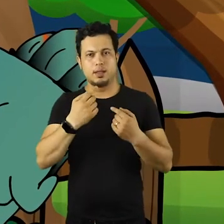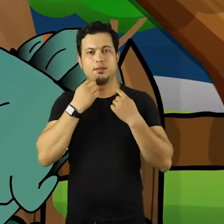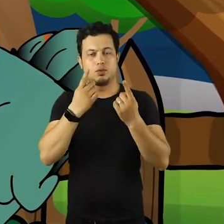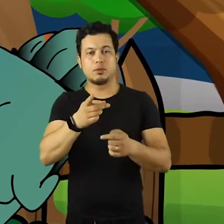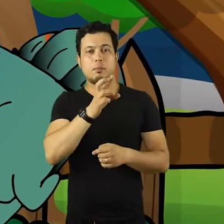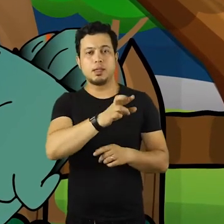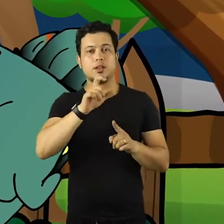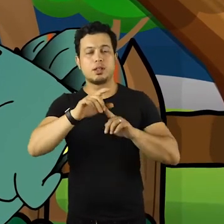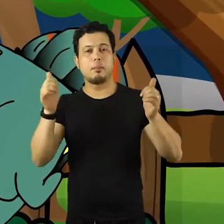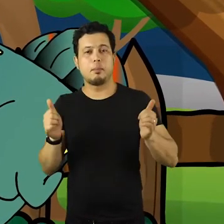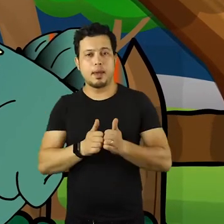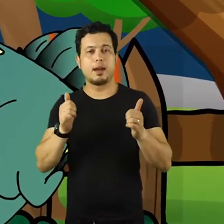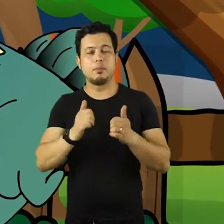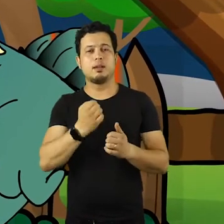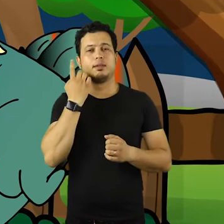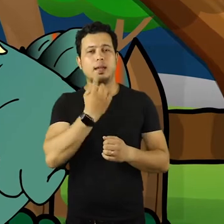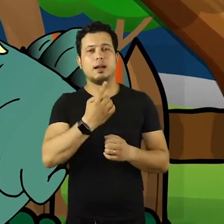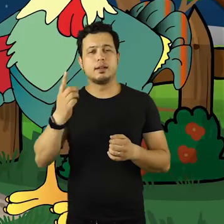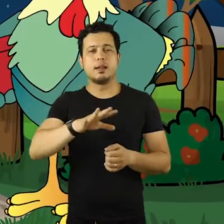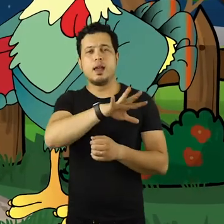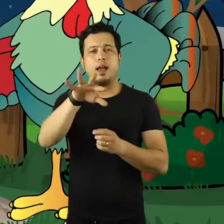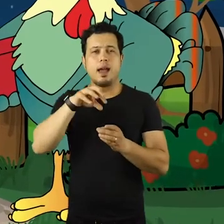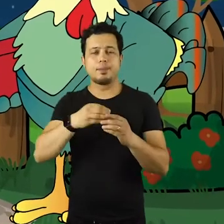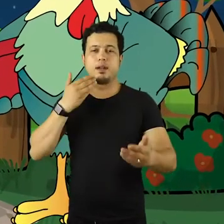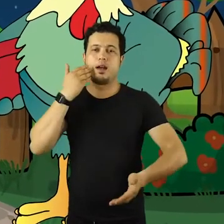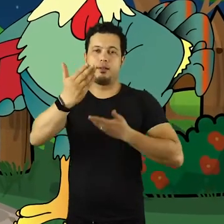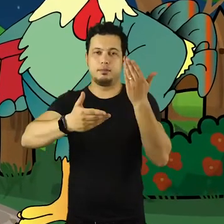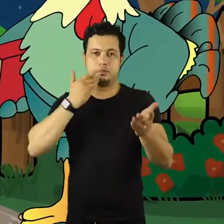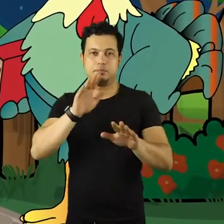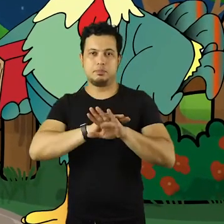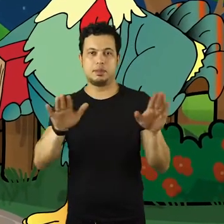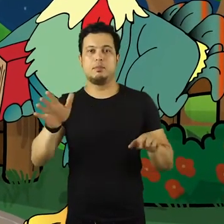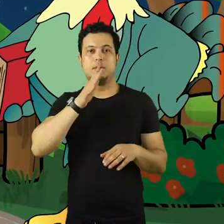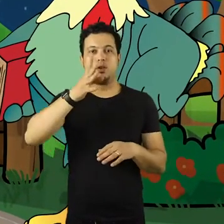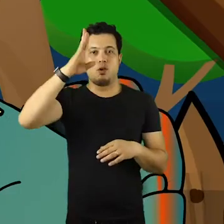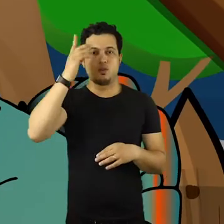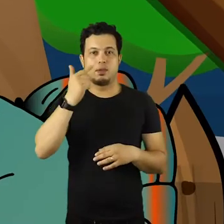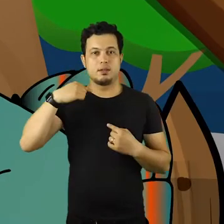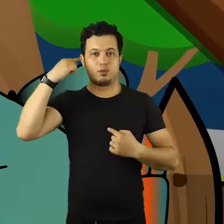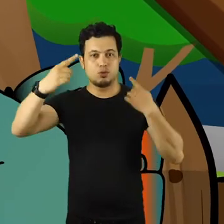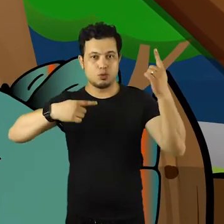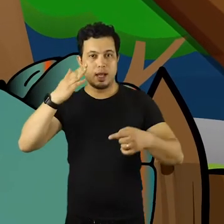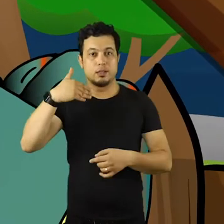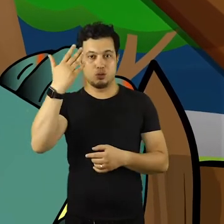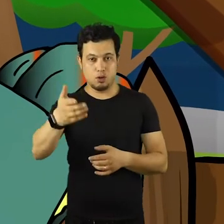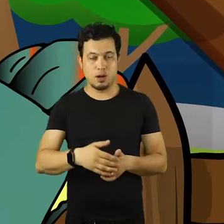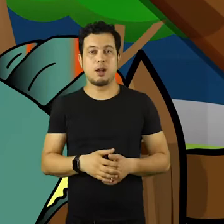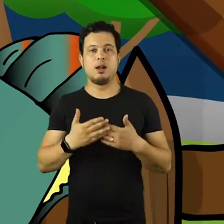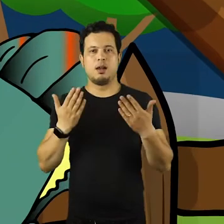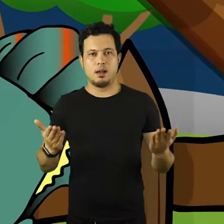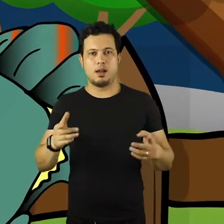olan biteni Bilgi horoz'la bir bir anlattı. Bilgi horoz biraz düşündükten sonra... Ya